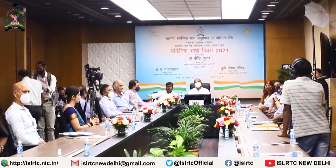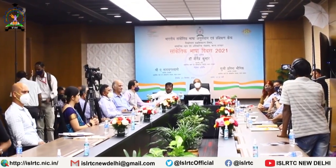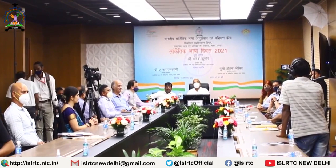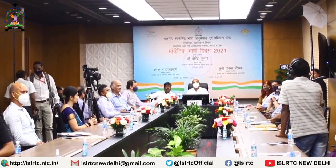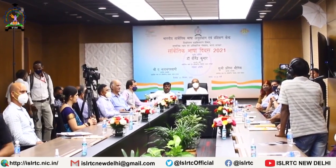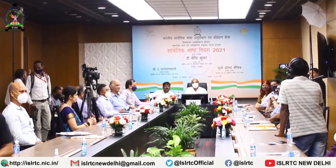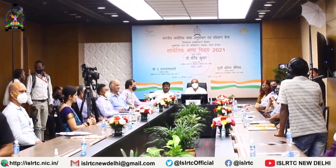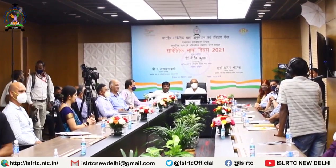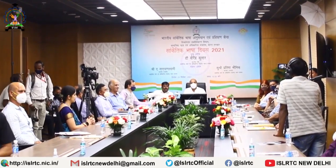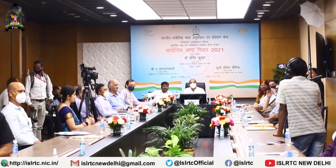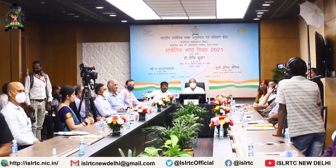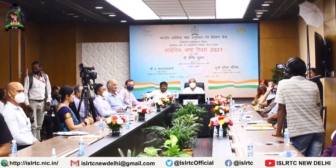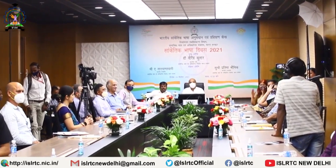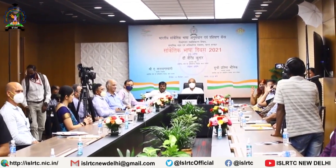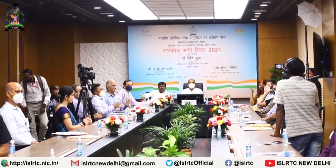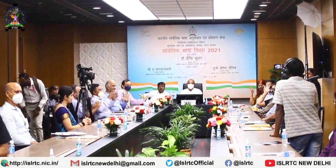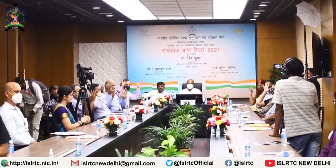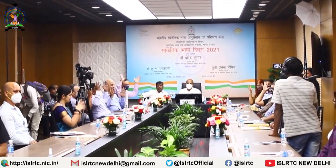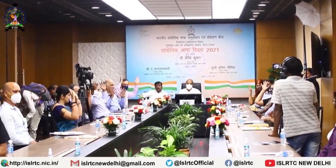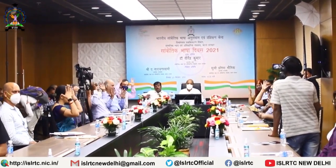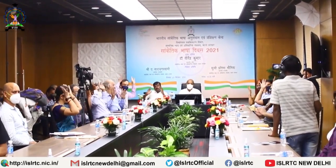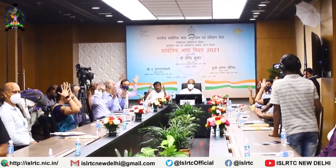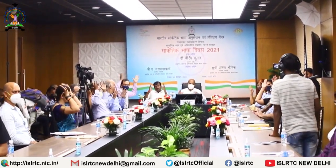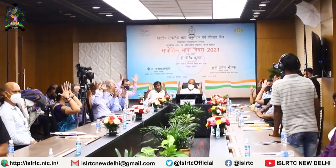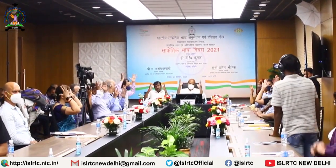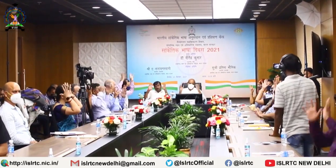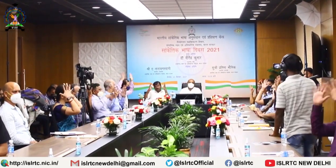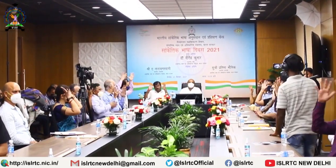को और आगे बढ़ाने में अपना योगदान देंगे। बहुत बहुत धन्यवाद।